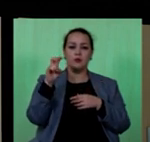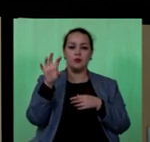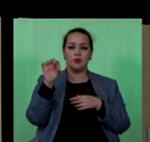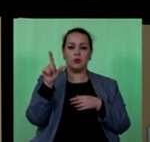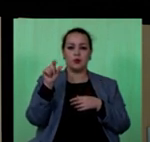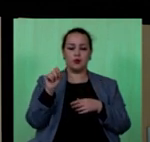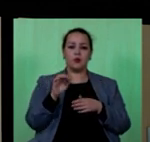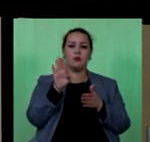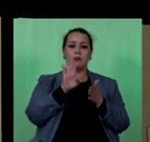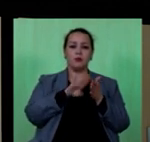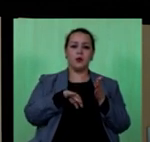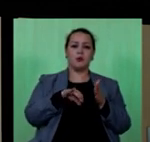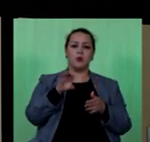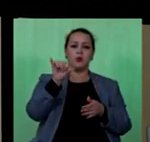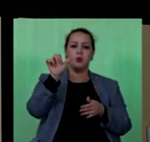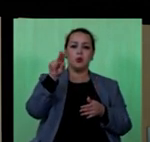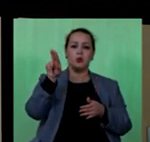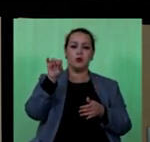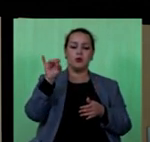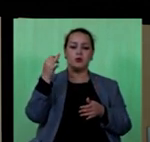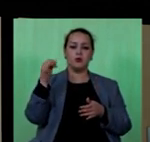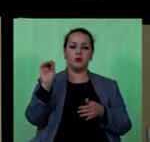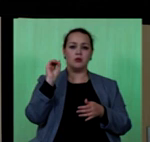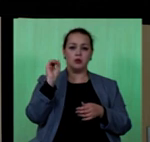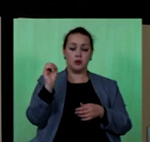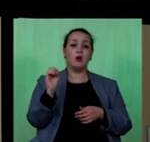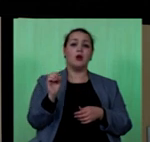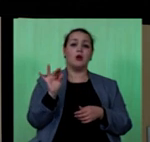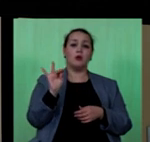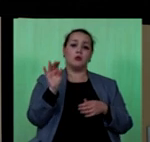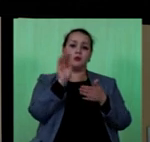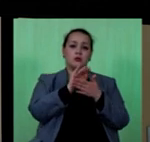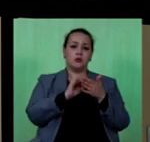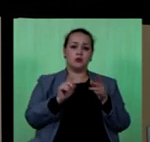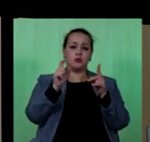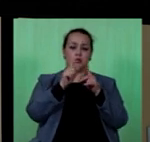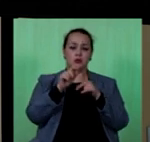е и у нас записано слова метель